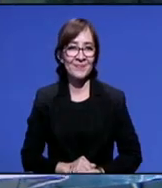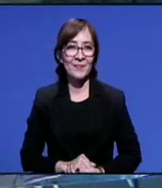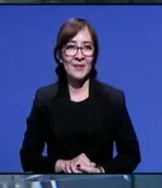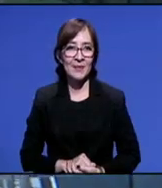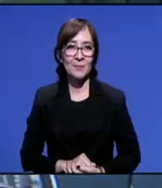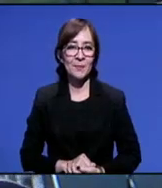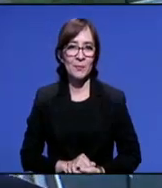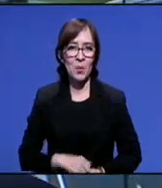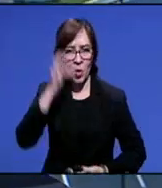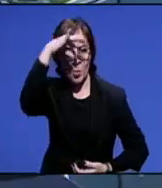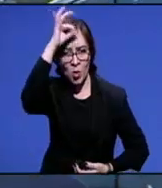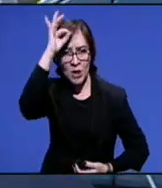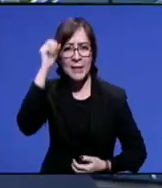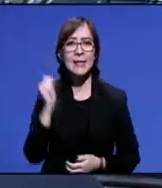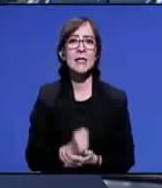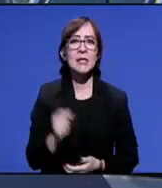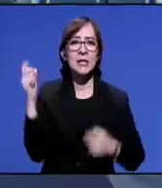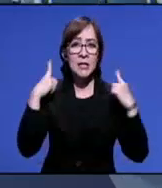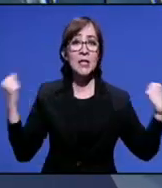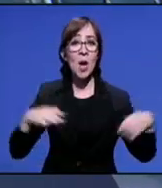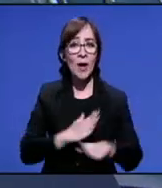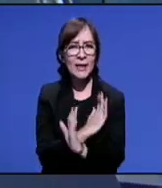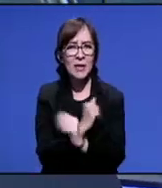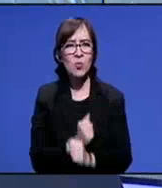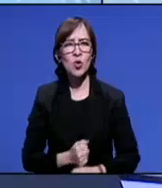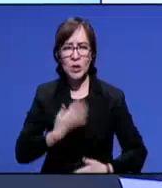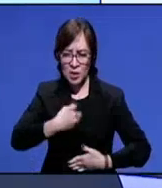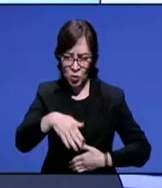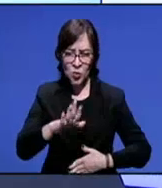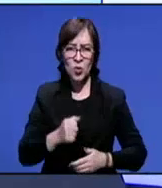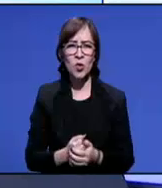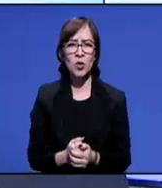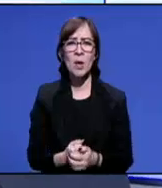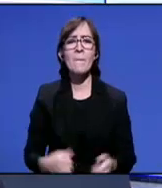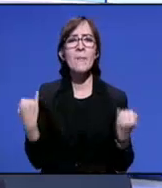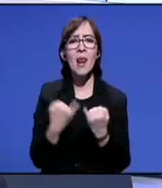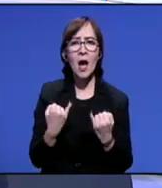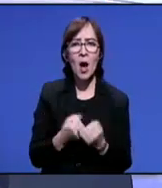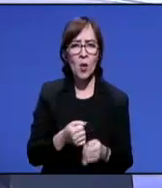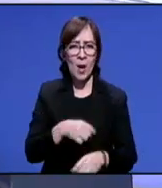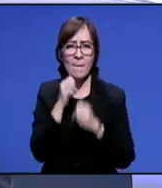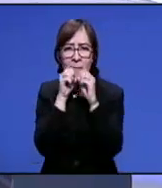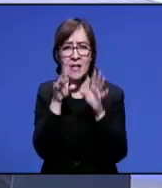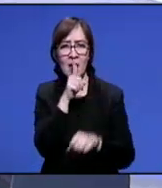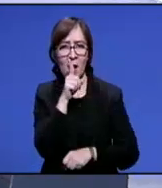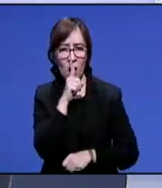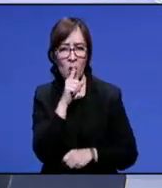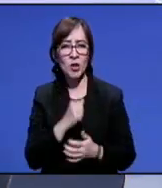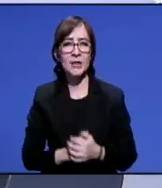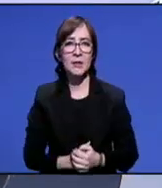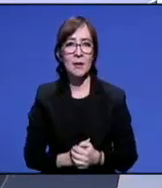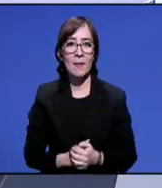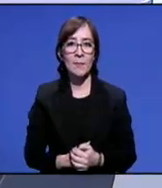Direktorat Reserse Kriminal Khusus Polda Jawa Timur terus memerangi berita hoax yang terus berkembang jelang pemilu 17 April nanti. Pemilik akun